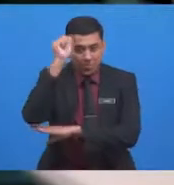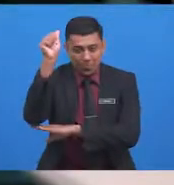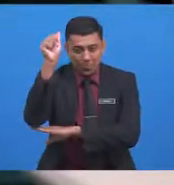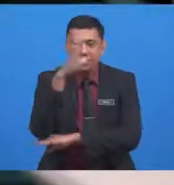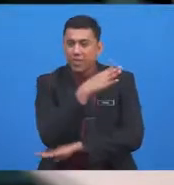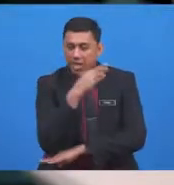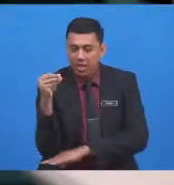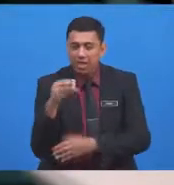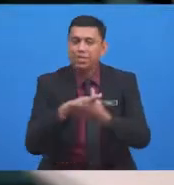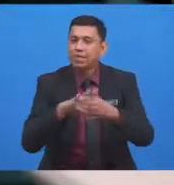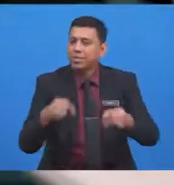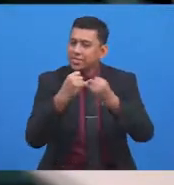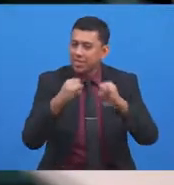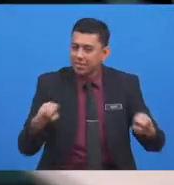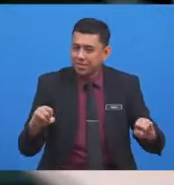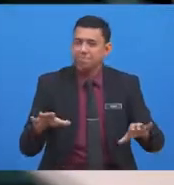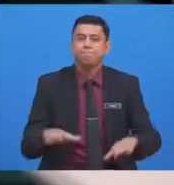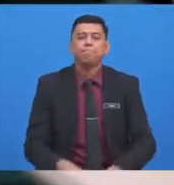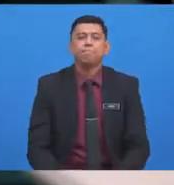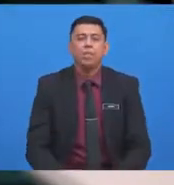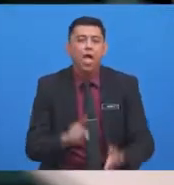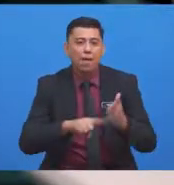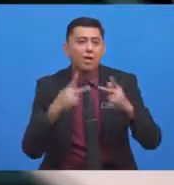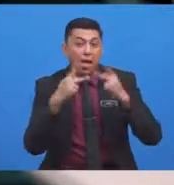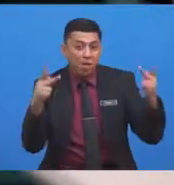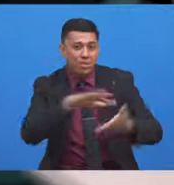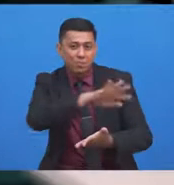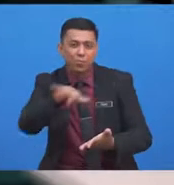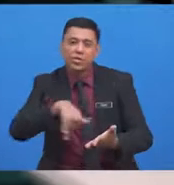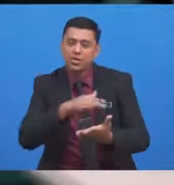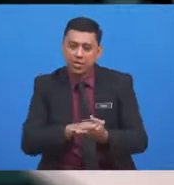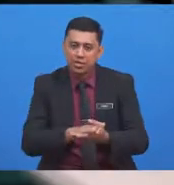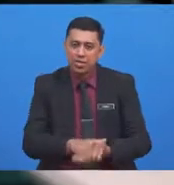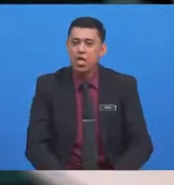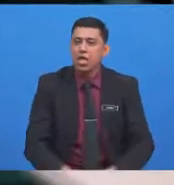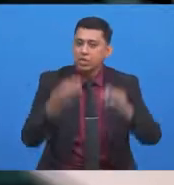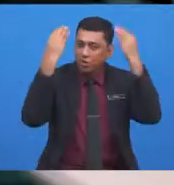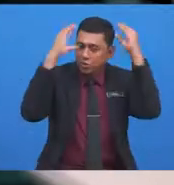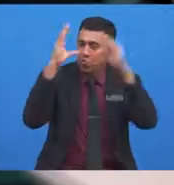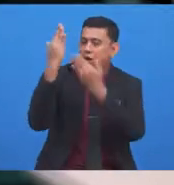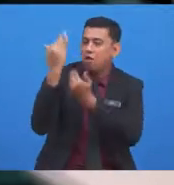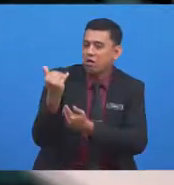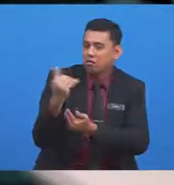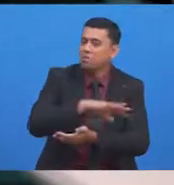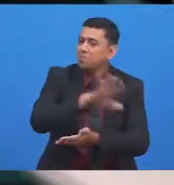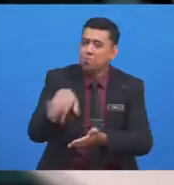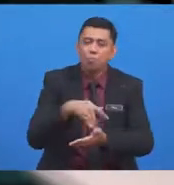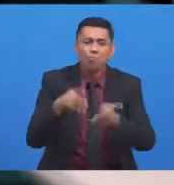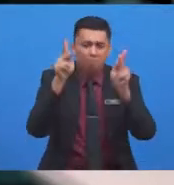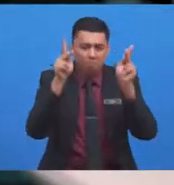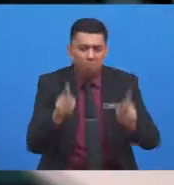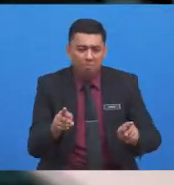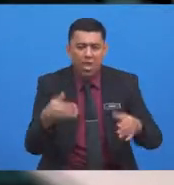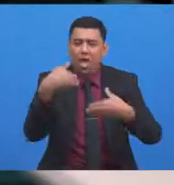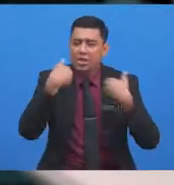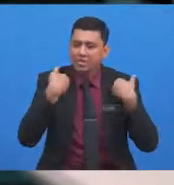Assalamualaikum dan selamat sejahtera. Apa khabar semua? Cikgu berharap agar pelajar semua berada dalam